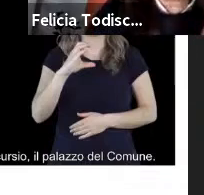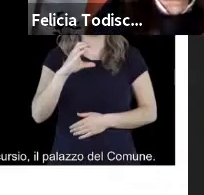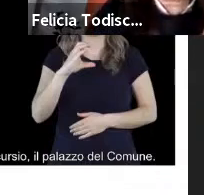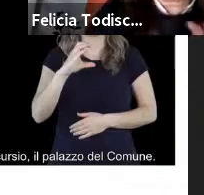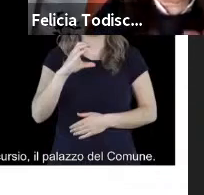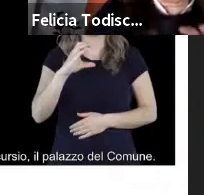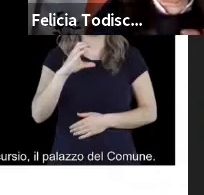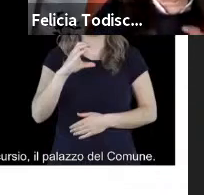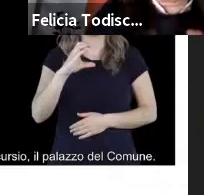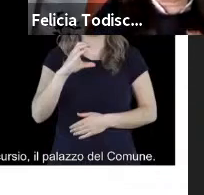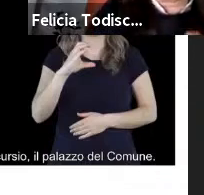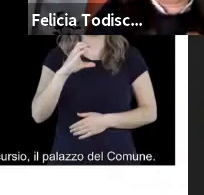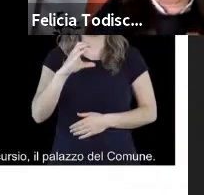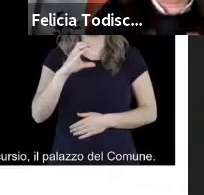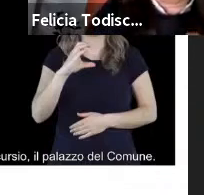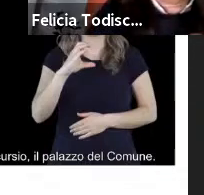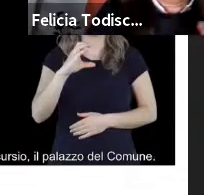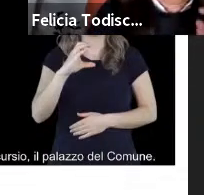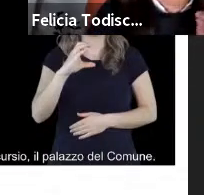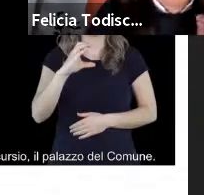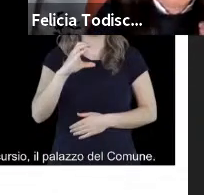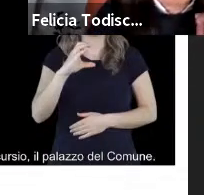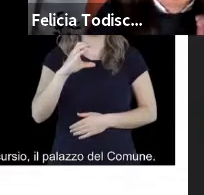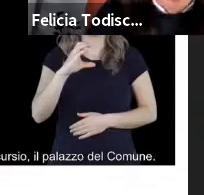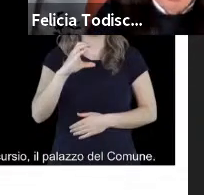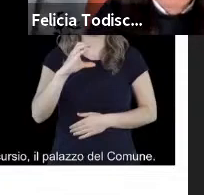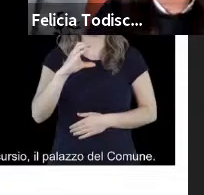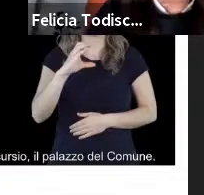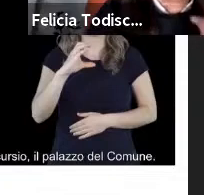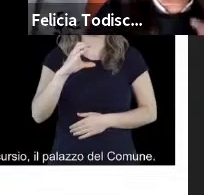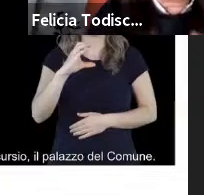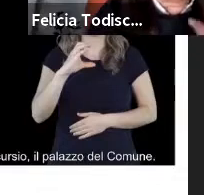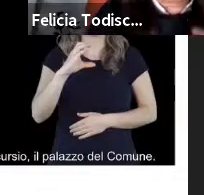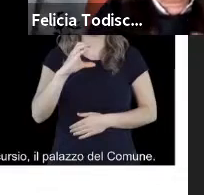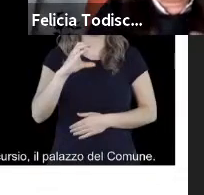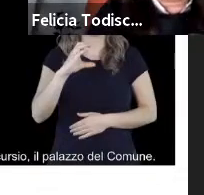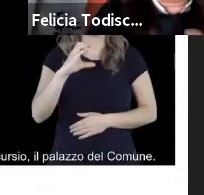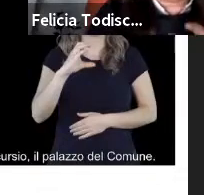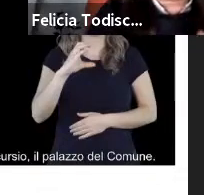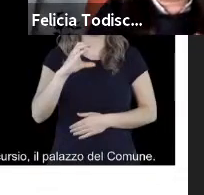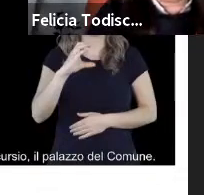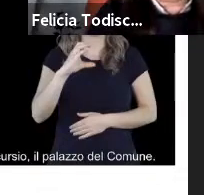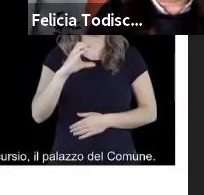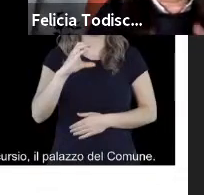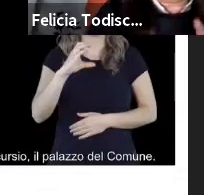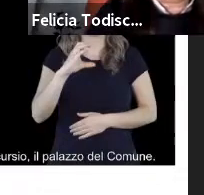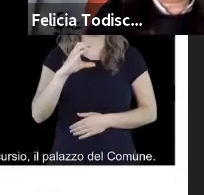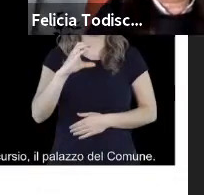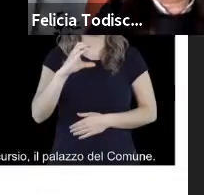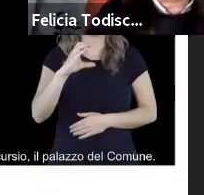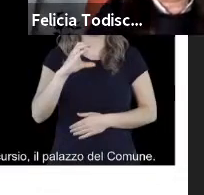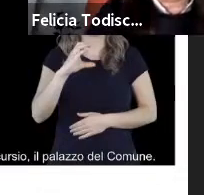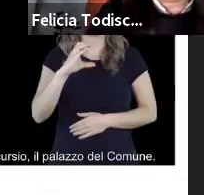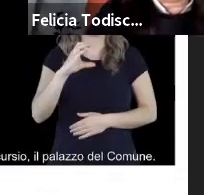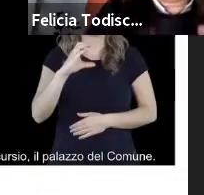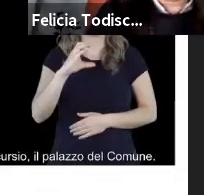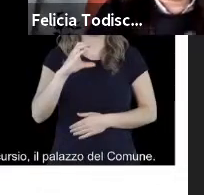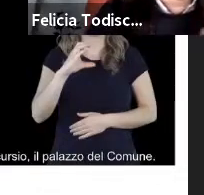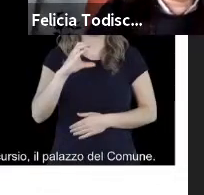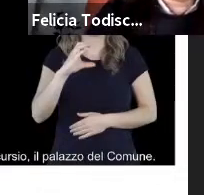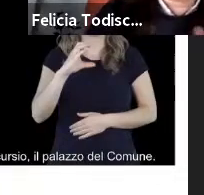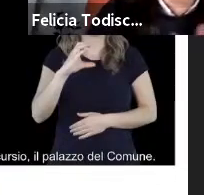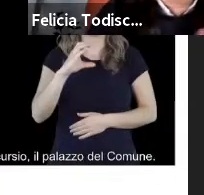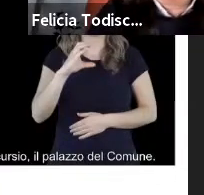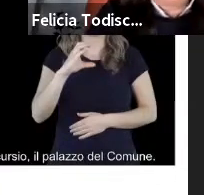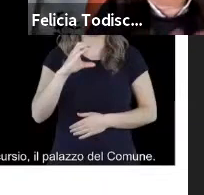La prima informazione sui siti istituzionali, fornita appunto attraverso una scheda che descrive